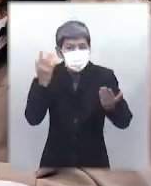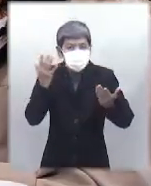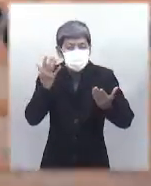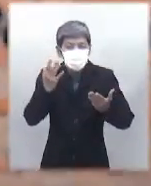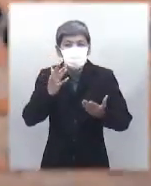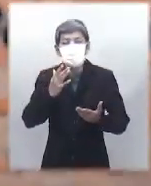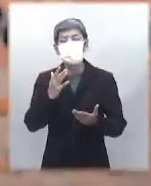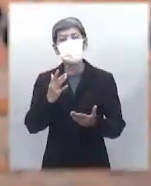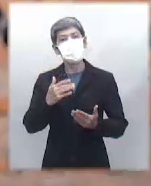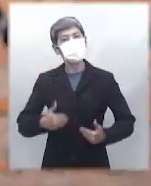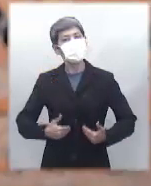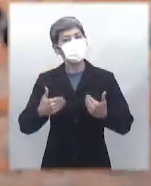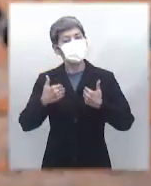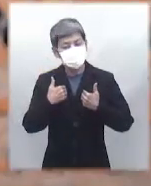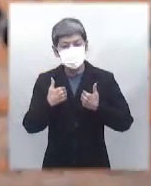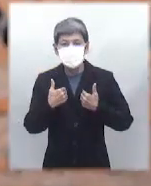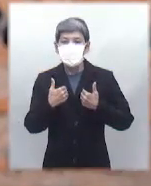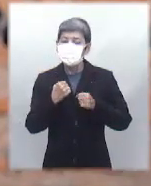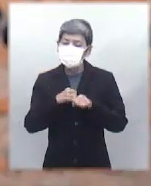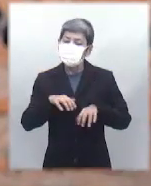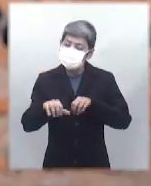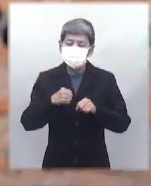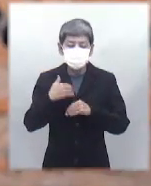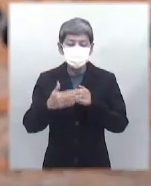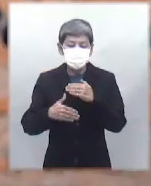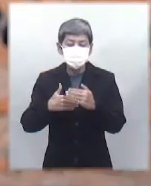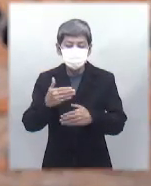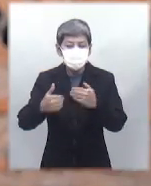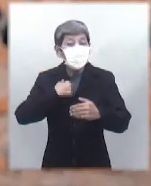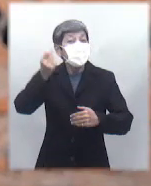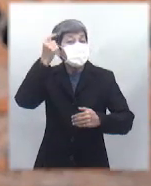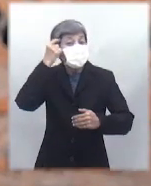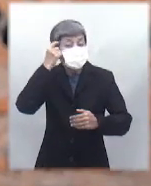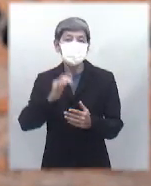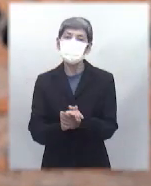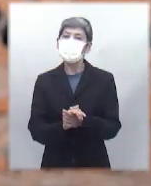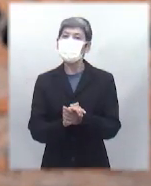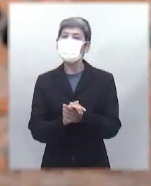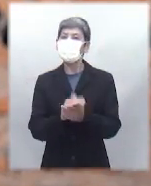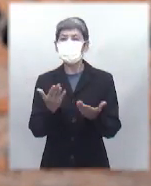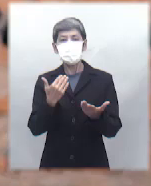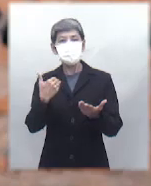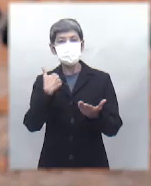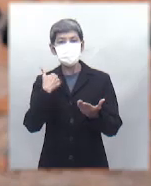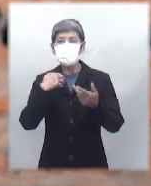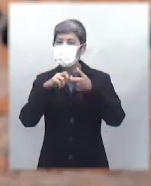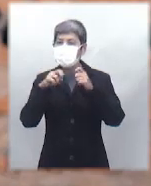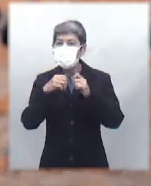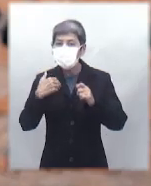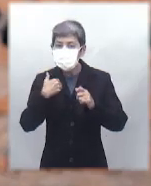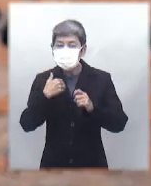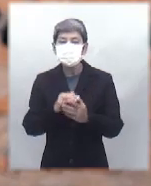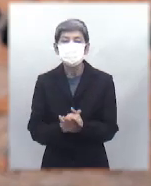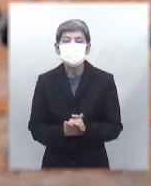คิดมาก่อนผมว่าบางเรื่องนะชีวิตคนเราเนี่ยพอมันเดินเดินกลางไปเรื่อยๆใช่ไหมบางคนคิดว่าความแน่นอนแต่จริงๆคือความไม่แน่นอน